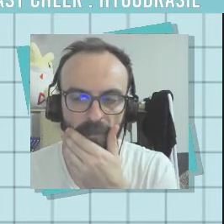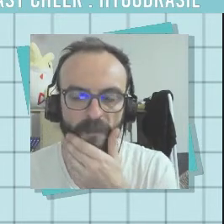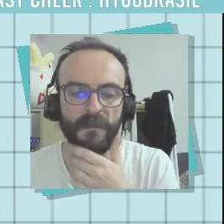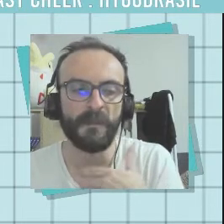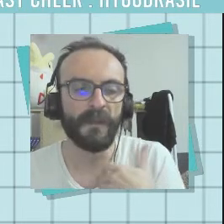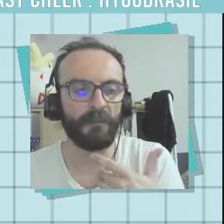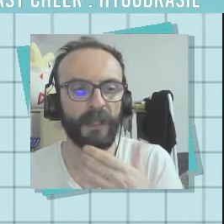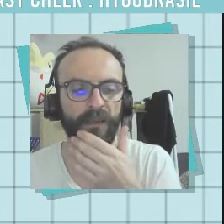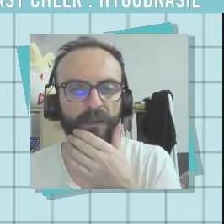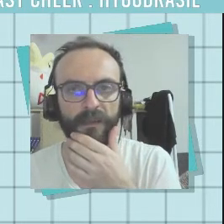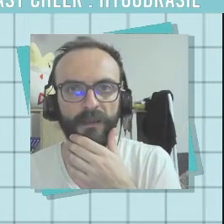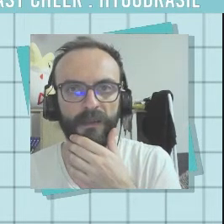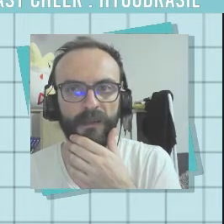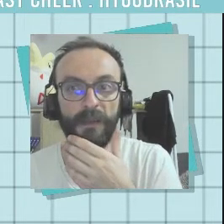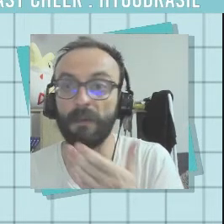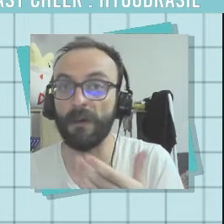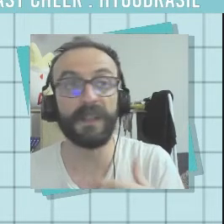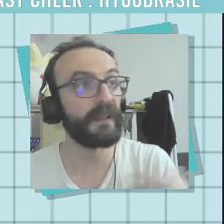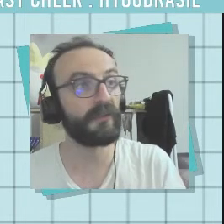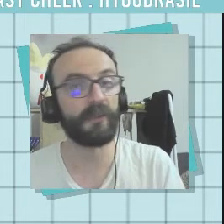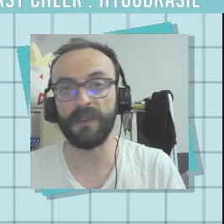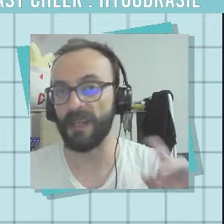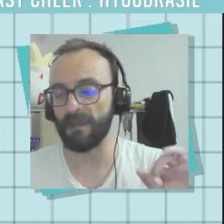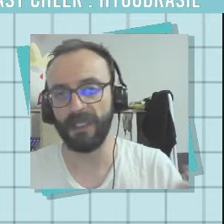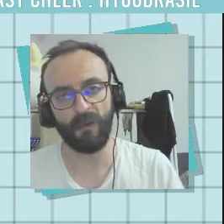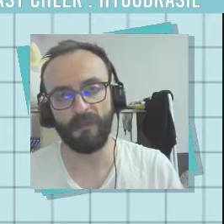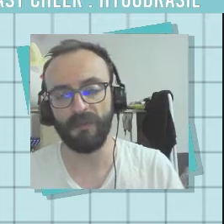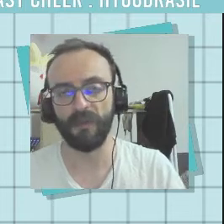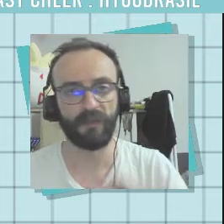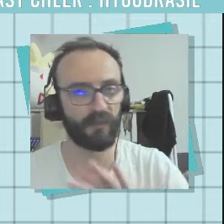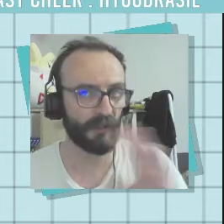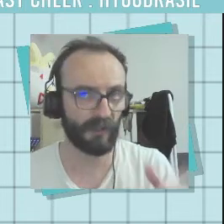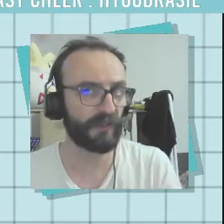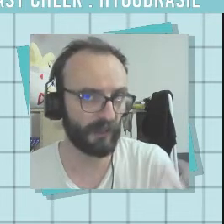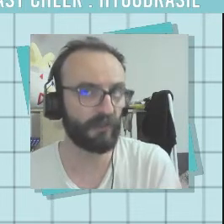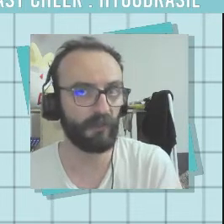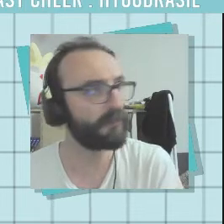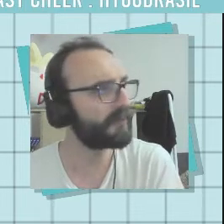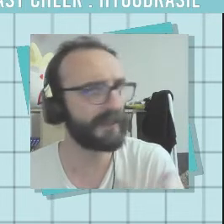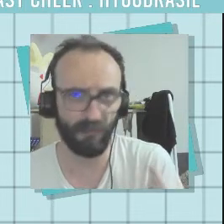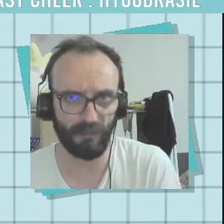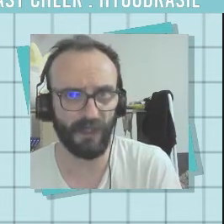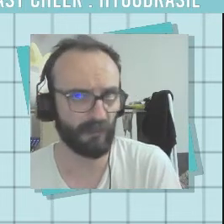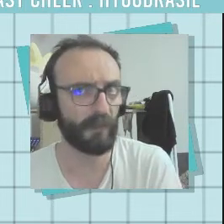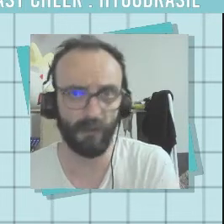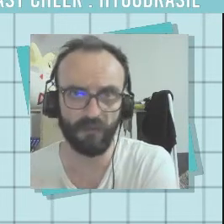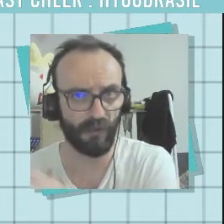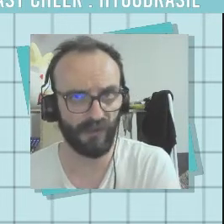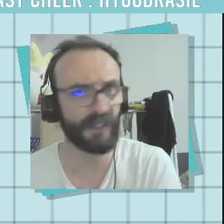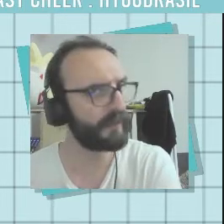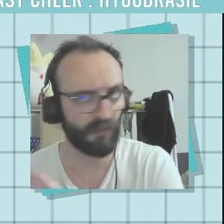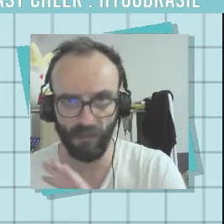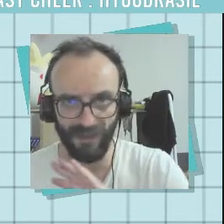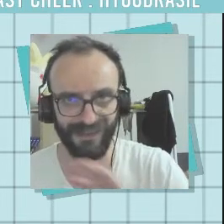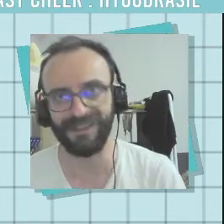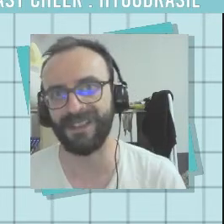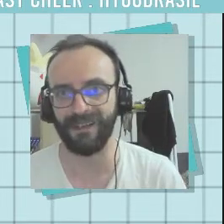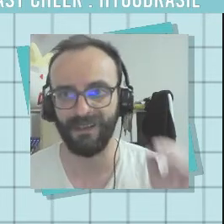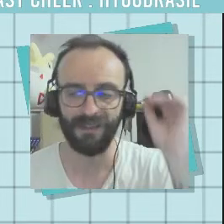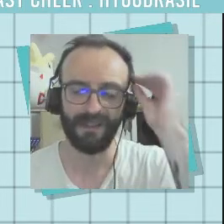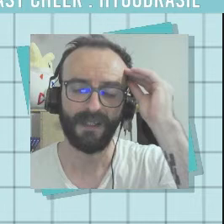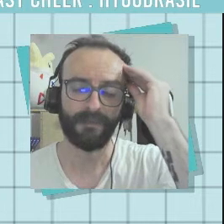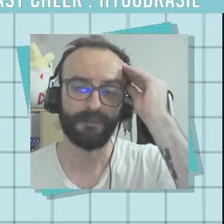là-dessus. Mais le problème c'est que dès que tu commences à épeler des mots un peu longs et tout, moi j'en ai connu beaucoup qui sont perdus. Par contre tu leur signes, ils comprennent